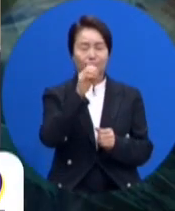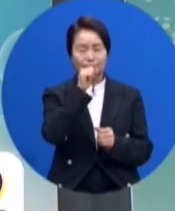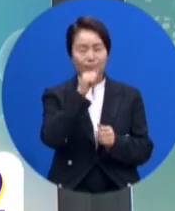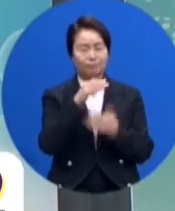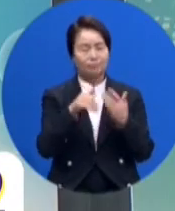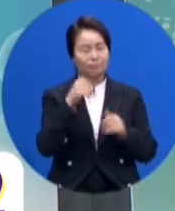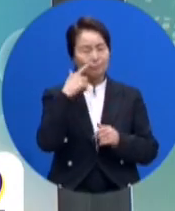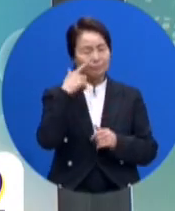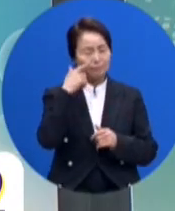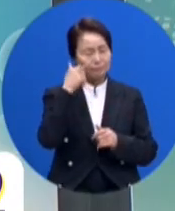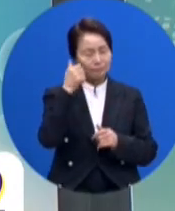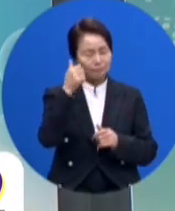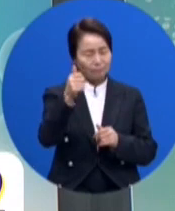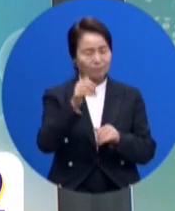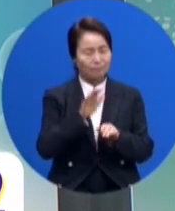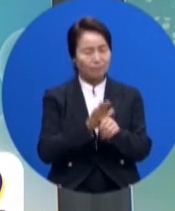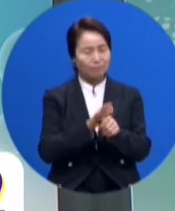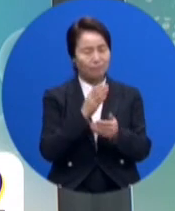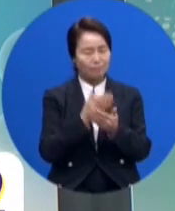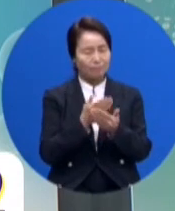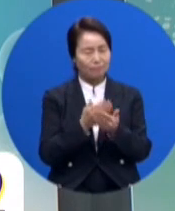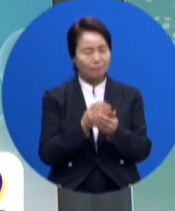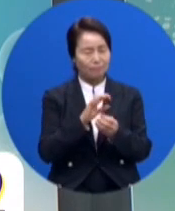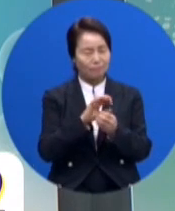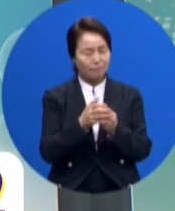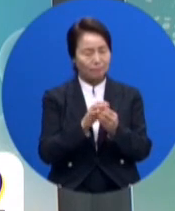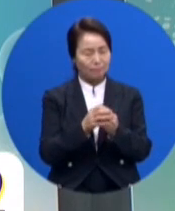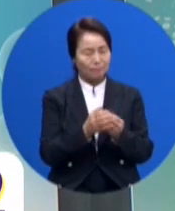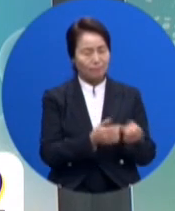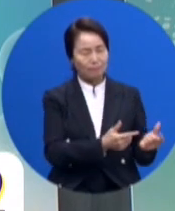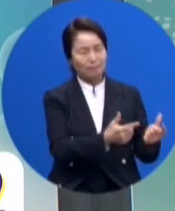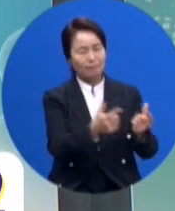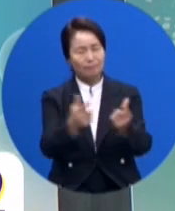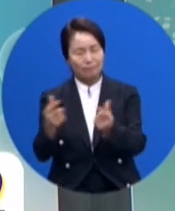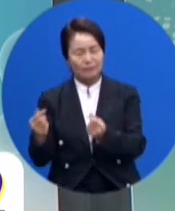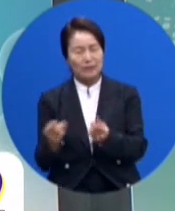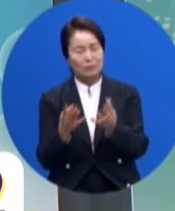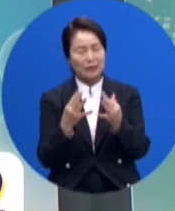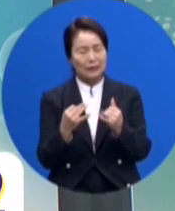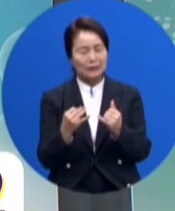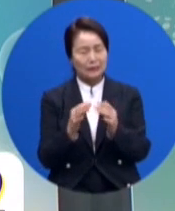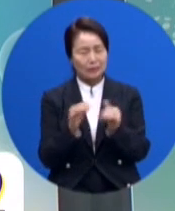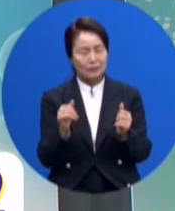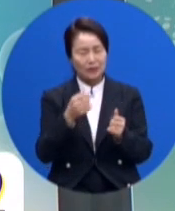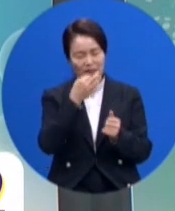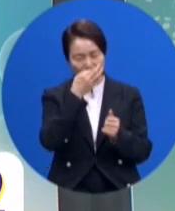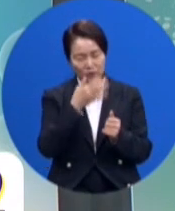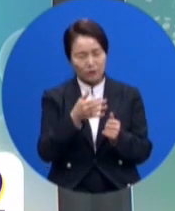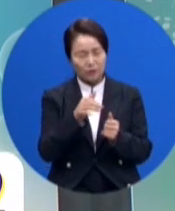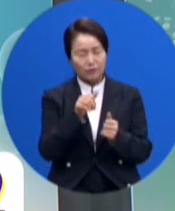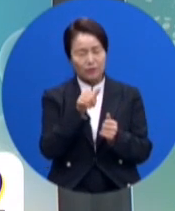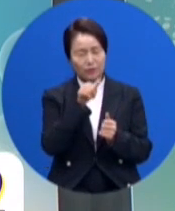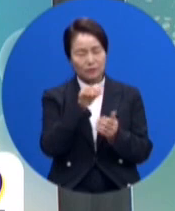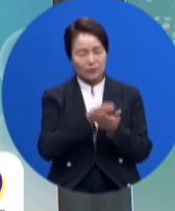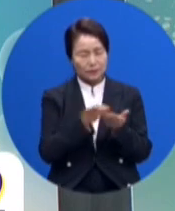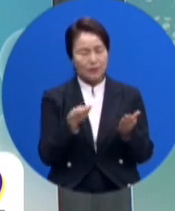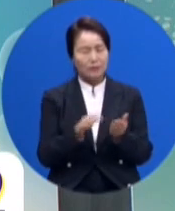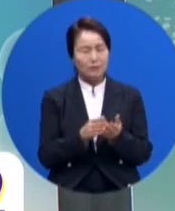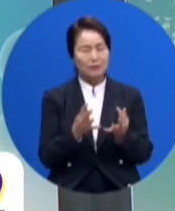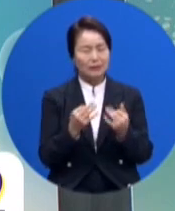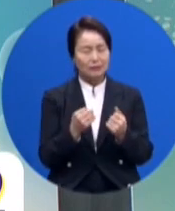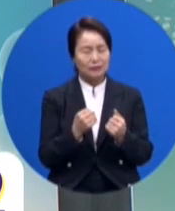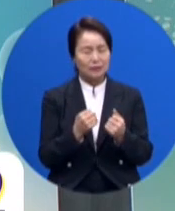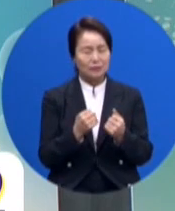감사합니다. 아버지 도와주세요. 아버지 대구 지역 지금 너무나 많은 분들 힘들어 있습니다. 너무나 많은 분들 지금 위축돼